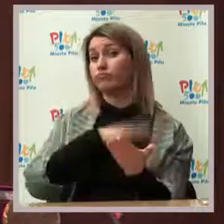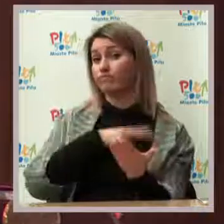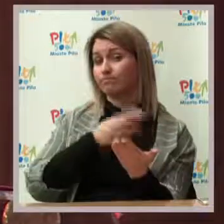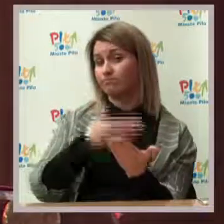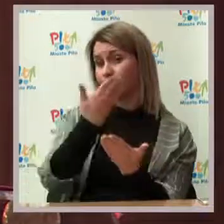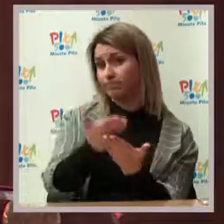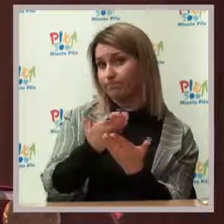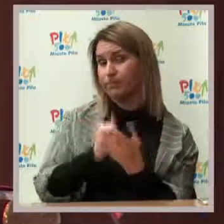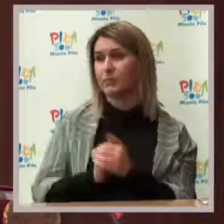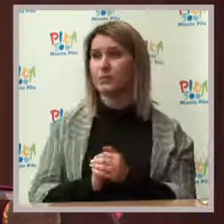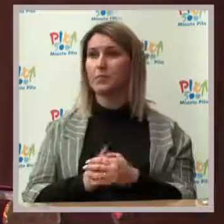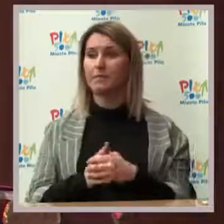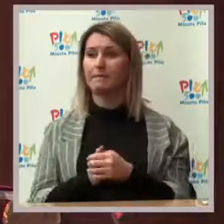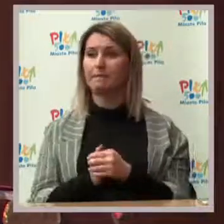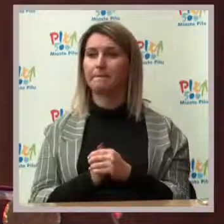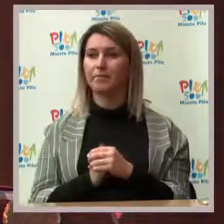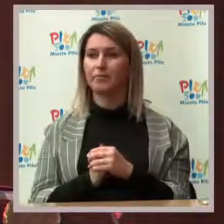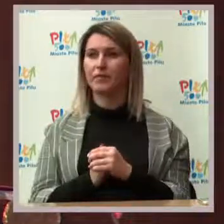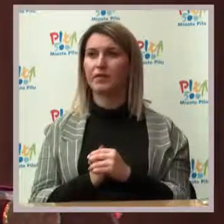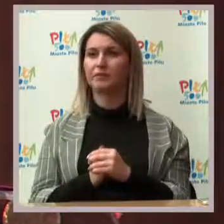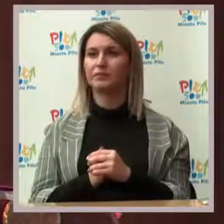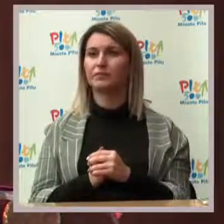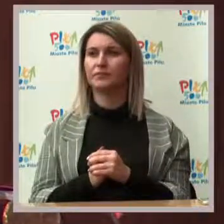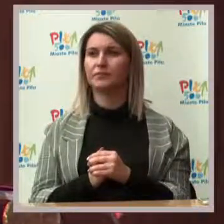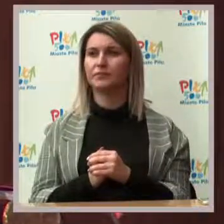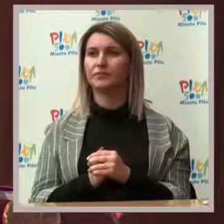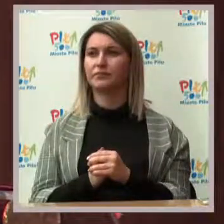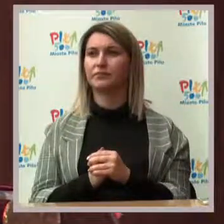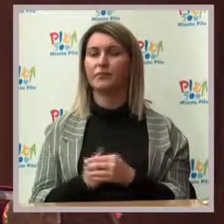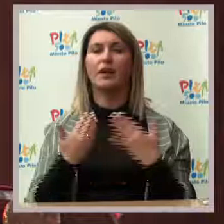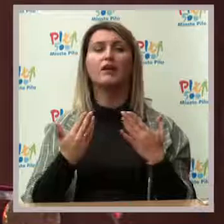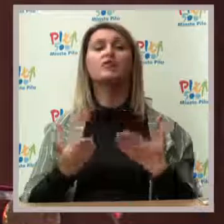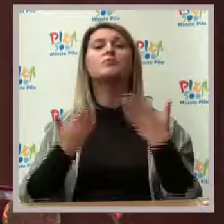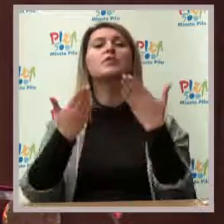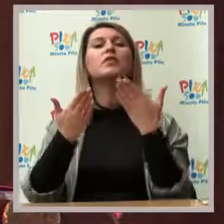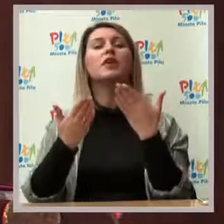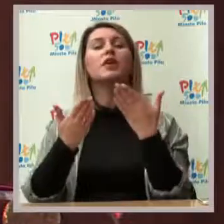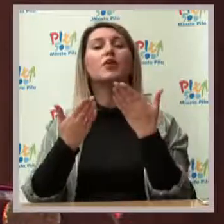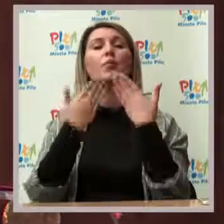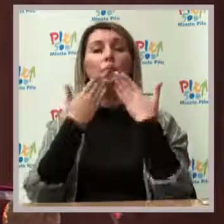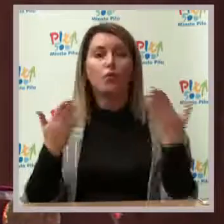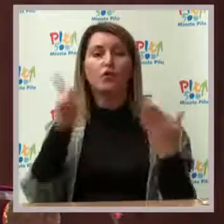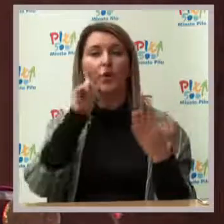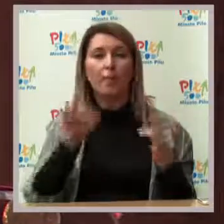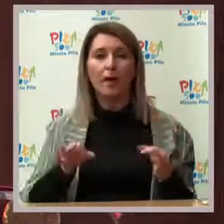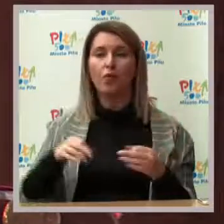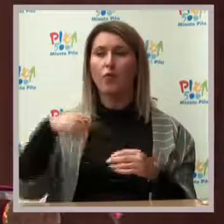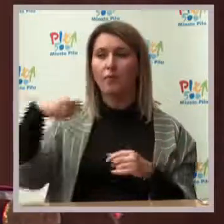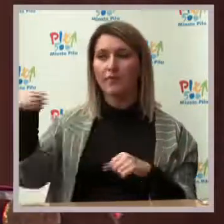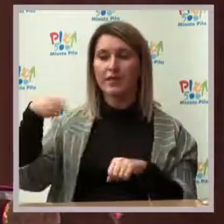Chcieliśmy wyróżnić, o tym przed chwilą powiedział pan prezes, pana prezydenta